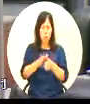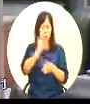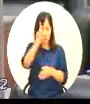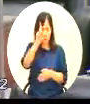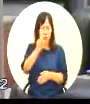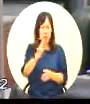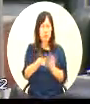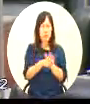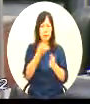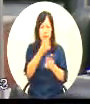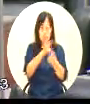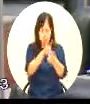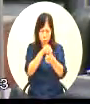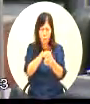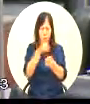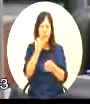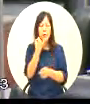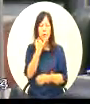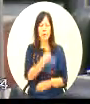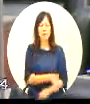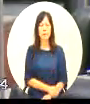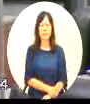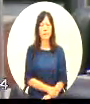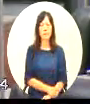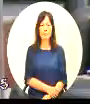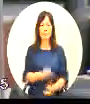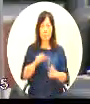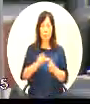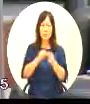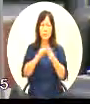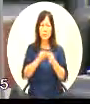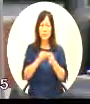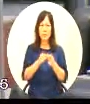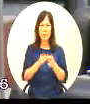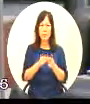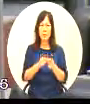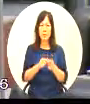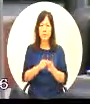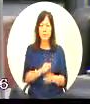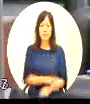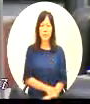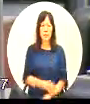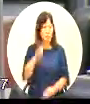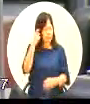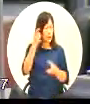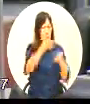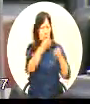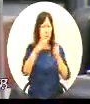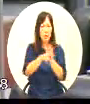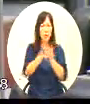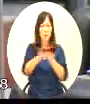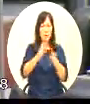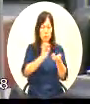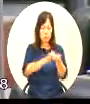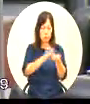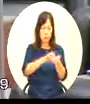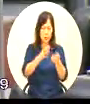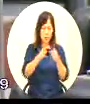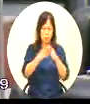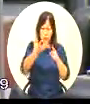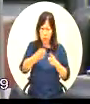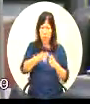个可以参考的指标。那第五个齁，我想讨论一下有关医疗人权的部